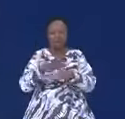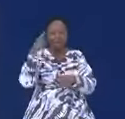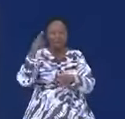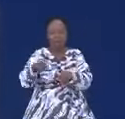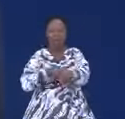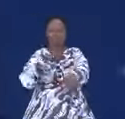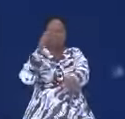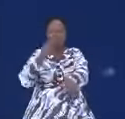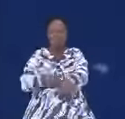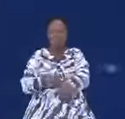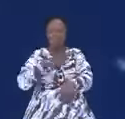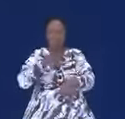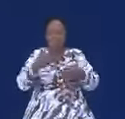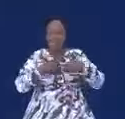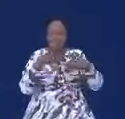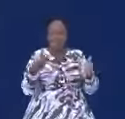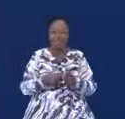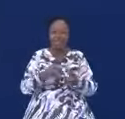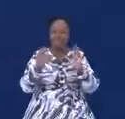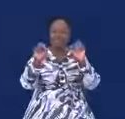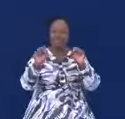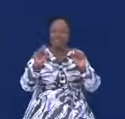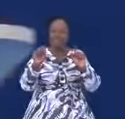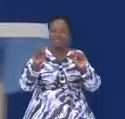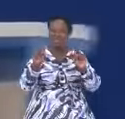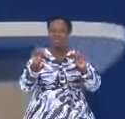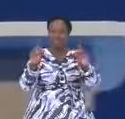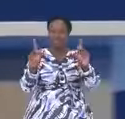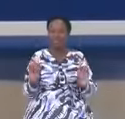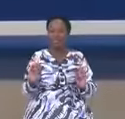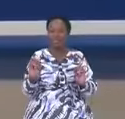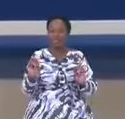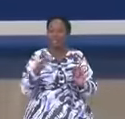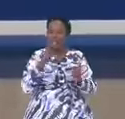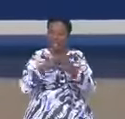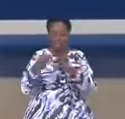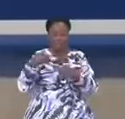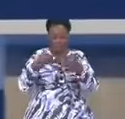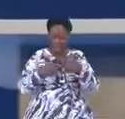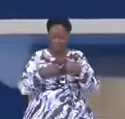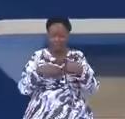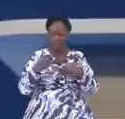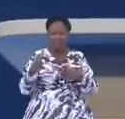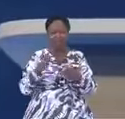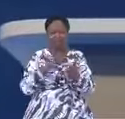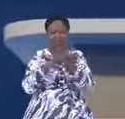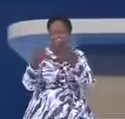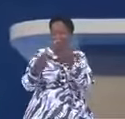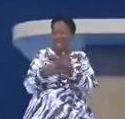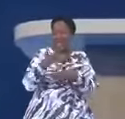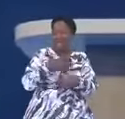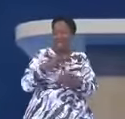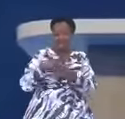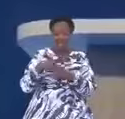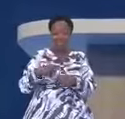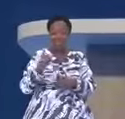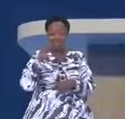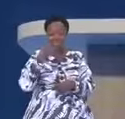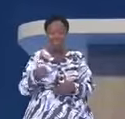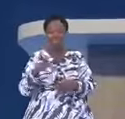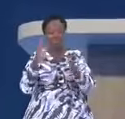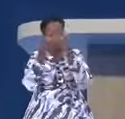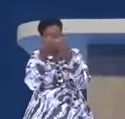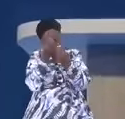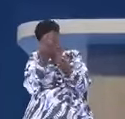nous avons organisé la croisade elle a obéi à la parole de l'homme de